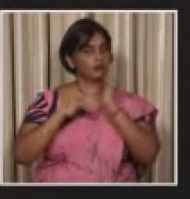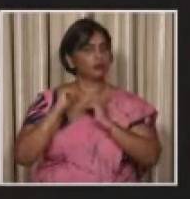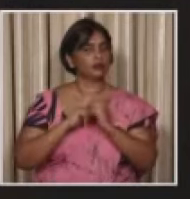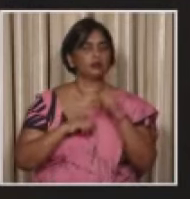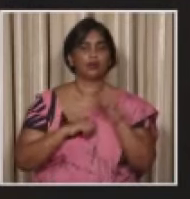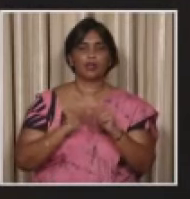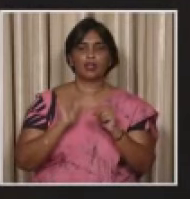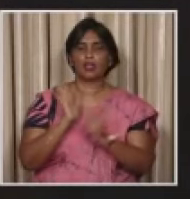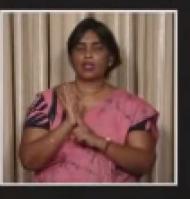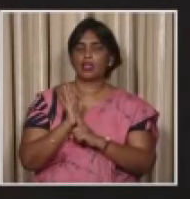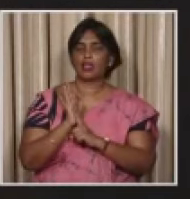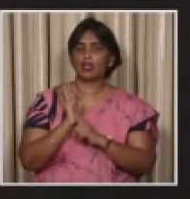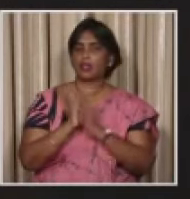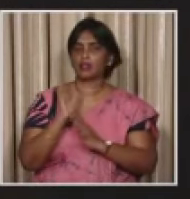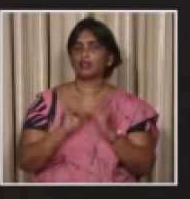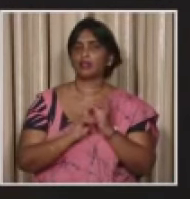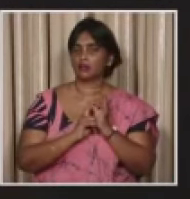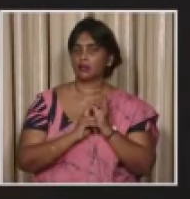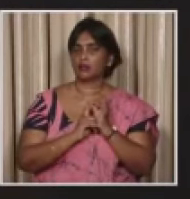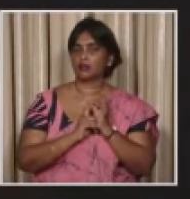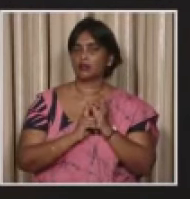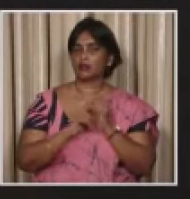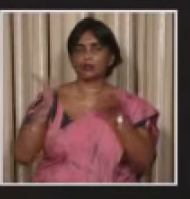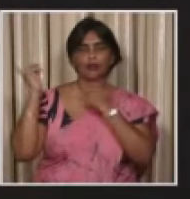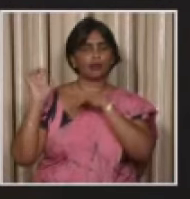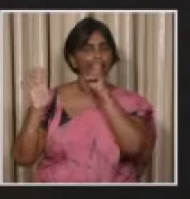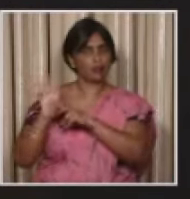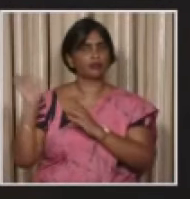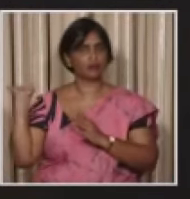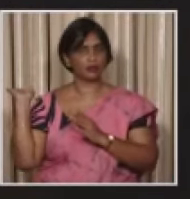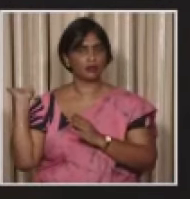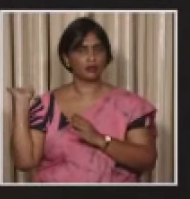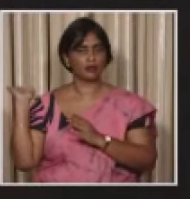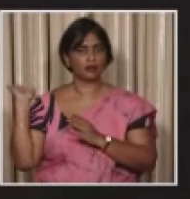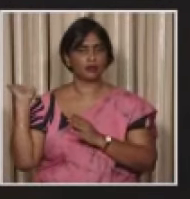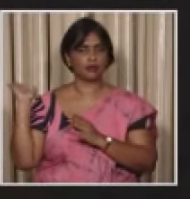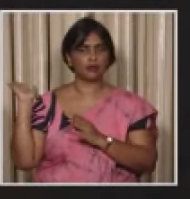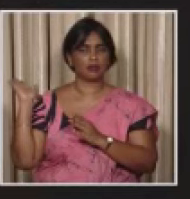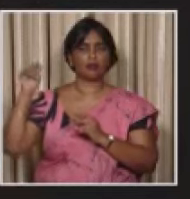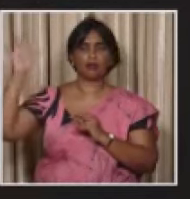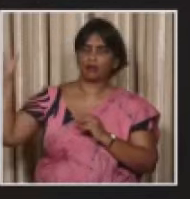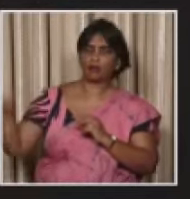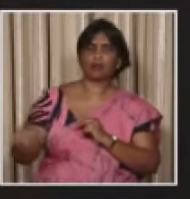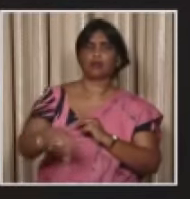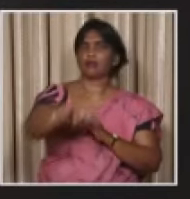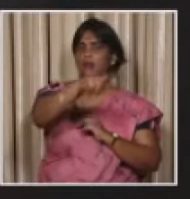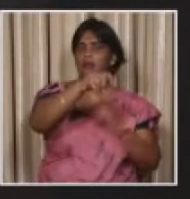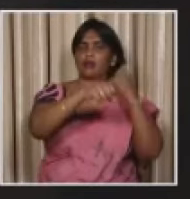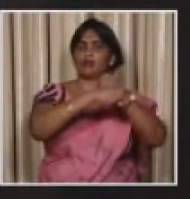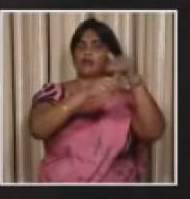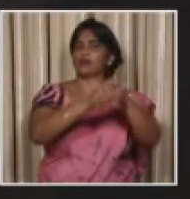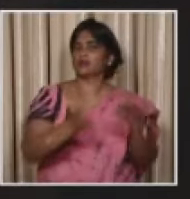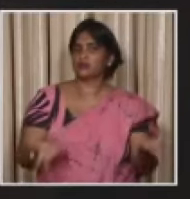දැන් අර ලංසා මන්ත්‍රීවරයා විපක්ෂයේ අතුරු නරගෙන ඉන්න මන්ත්‍රීවරයෙක්. ඔහු මේ ස්ථානයෙන් එහා පැත්තට ගිහලා ආණ්ඩු පක්ෂයේ